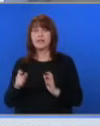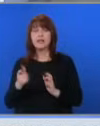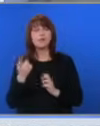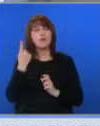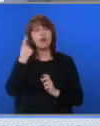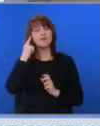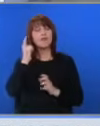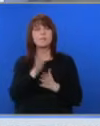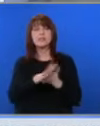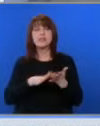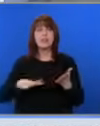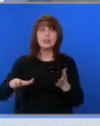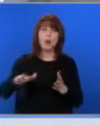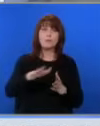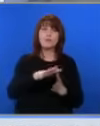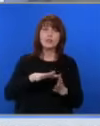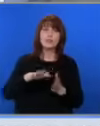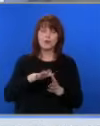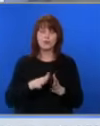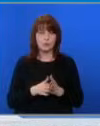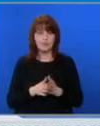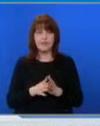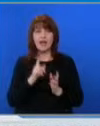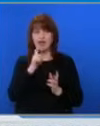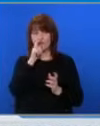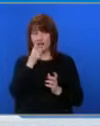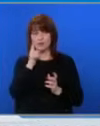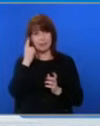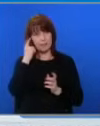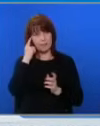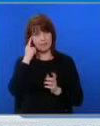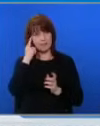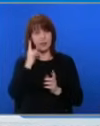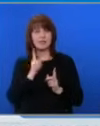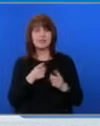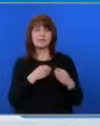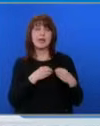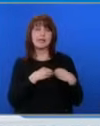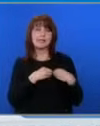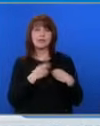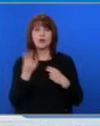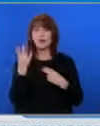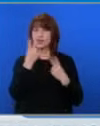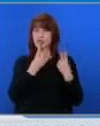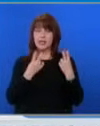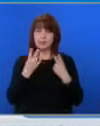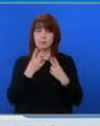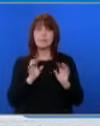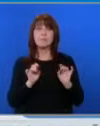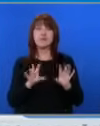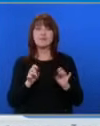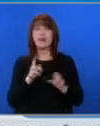общественото мнение, какво мисли обществото за всичко това, което се случва? Можем да предполагаме, за да сме сигурни, ще разберем от